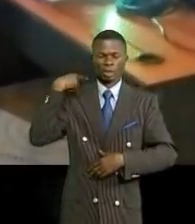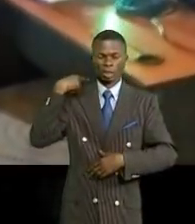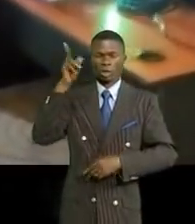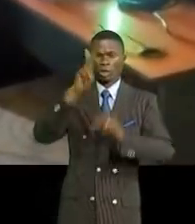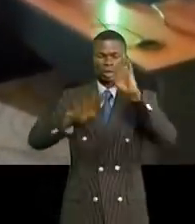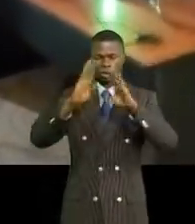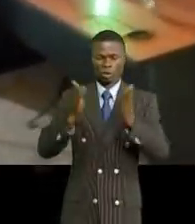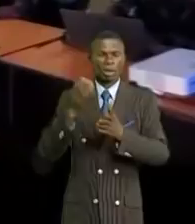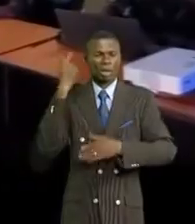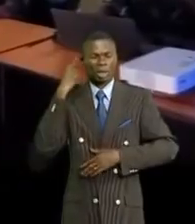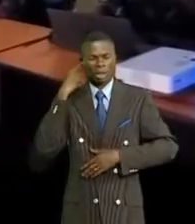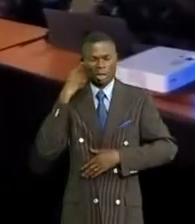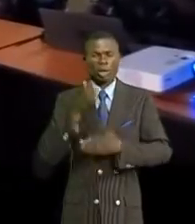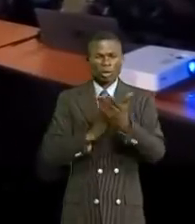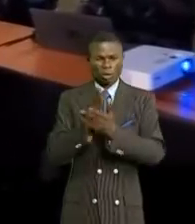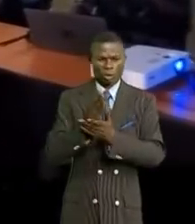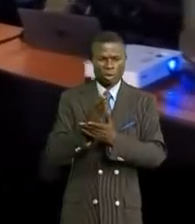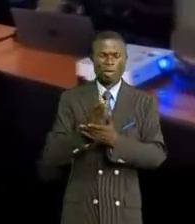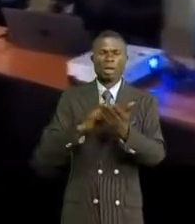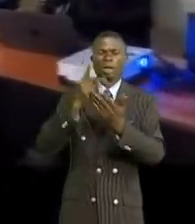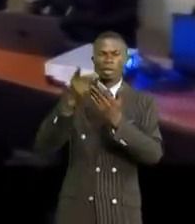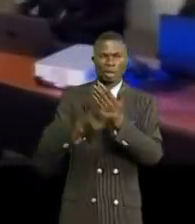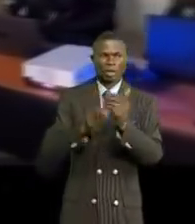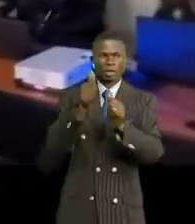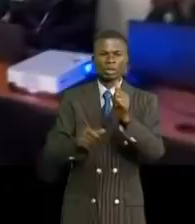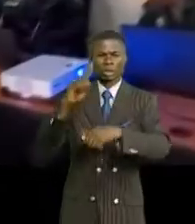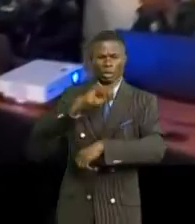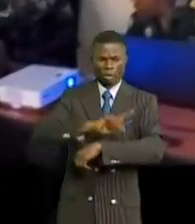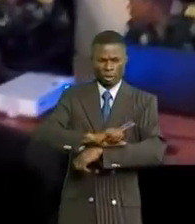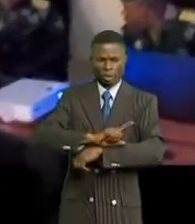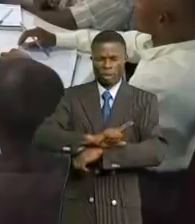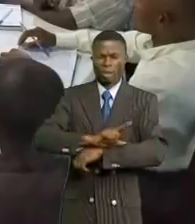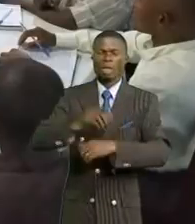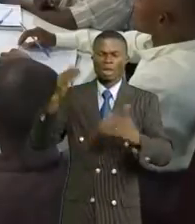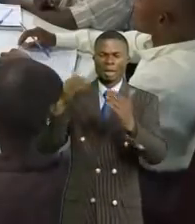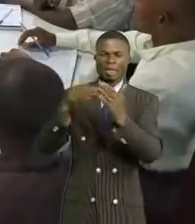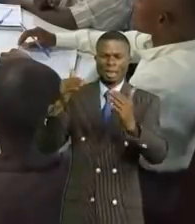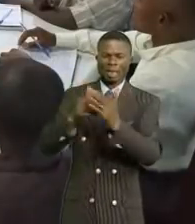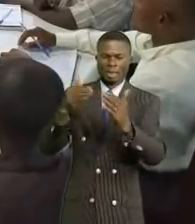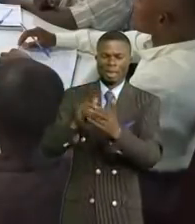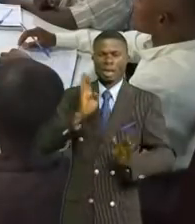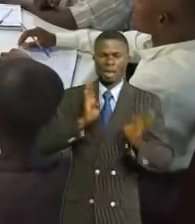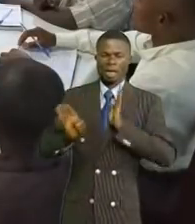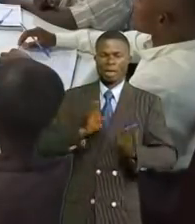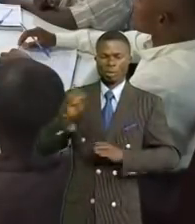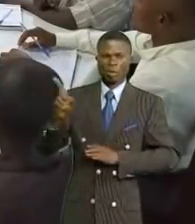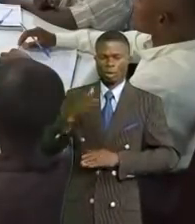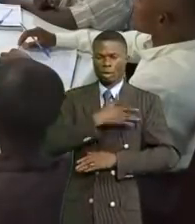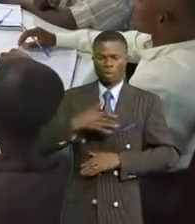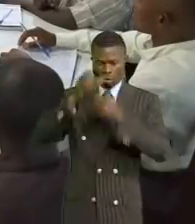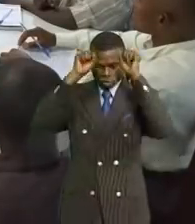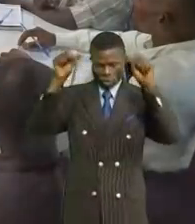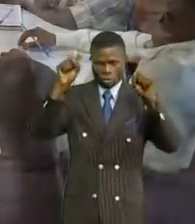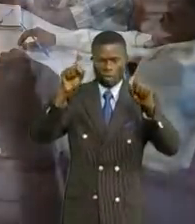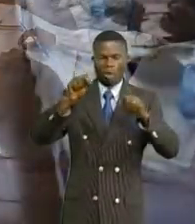ont écouté attentivement ce qu'ils vivent au quotidien les atrocités des groupes armés à béni au nom du président de l'assemblée